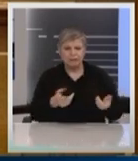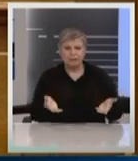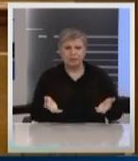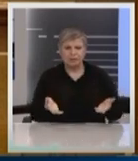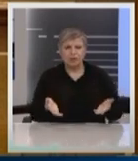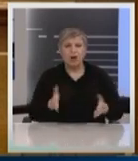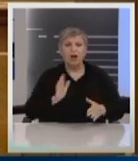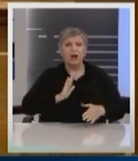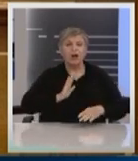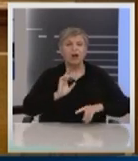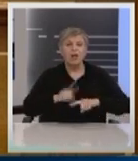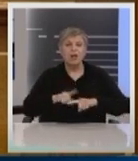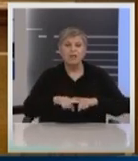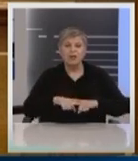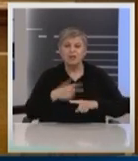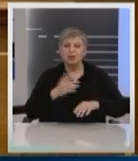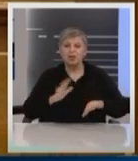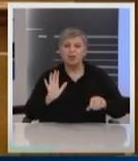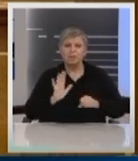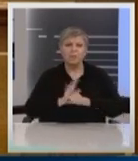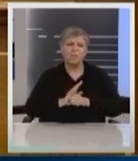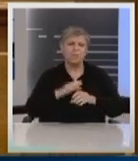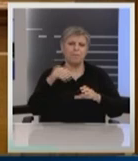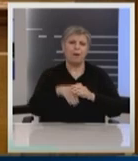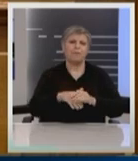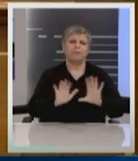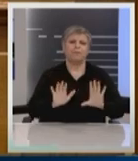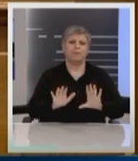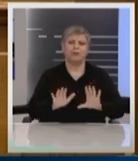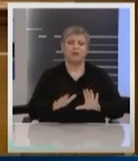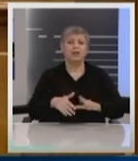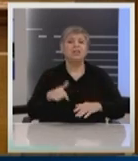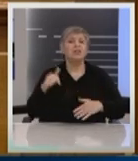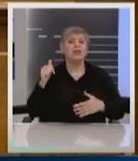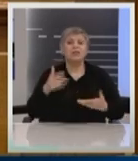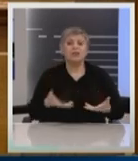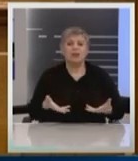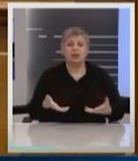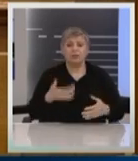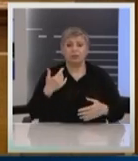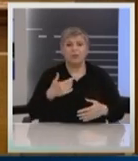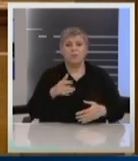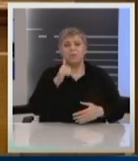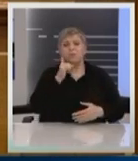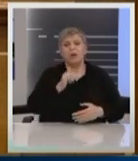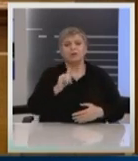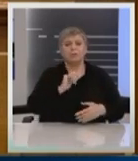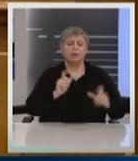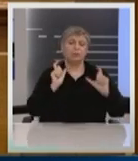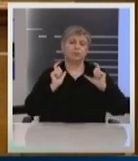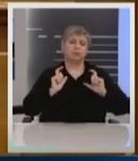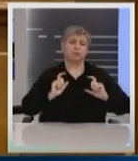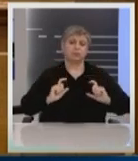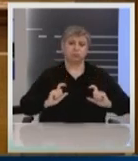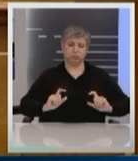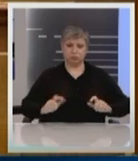είναι παγιδευμένος. Είναι παγιδευμένος. Κυβερνάνε μόνιμα οι κεφαλαιούχοι, δεν υπάρχει καμιά αμφιβολία.